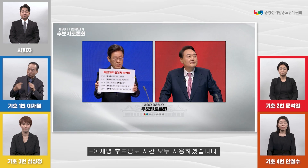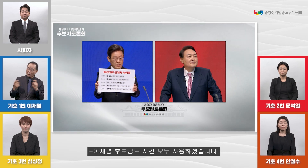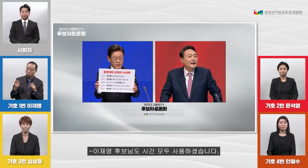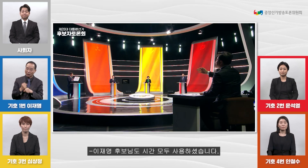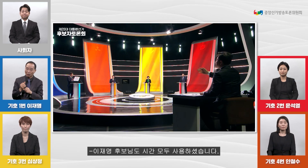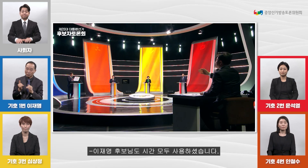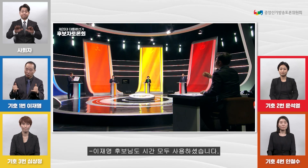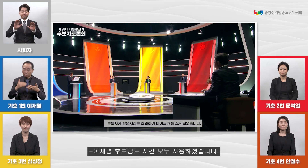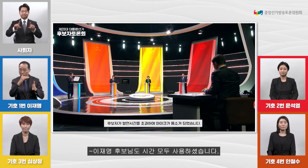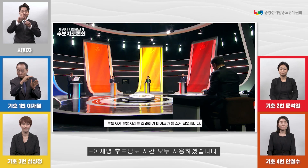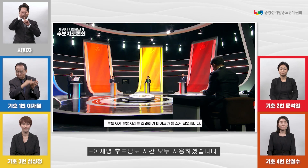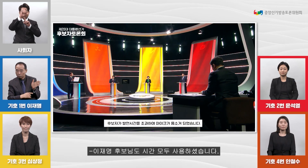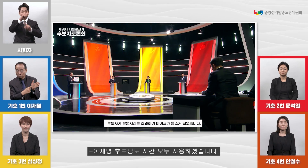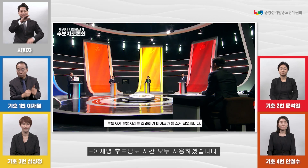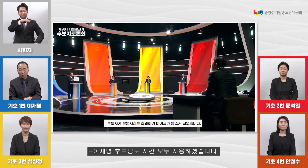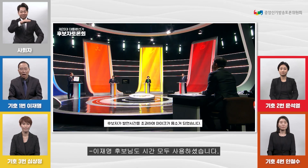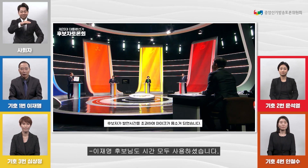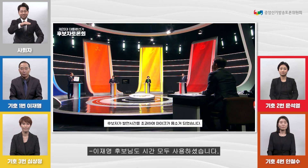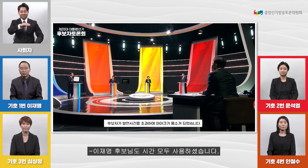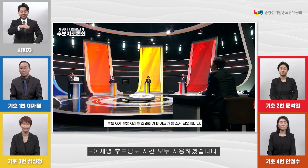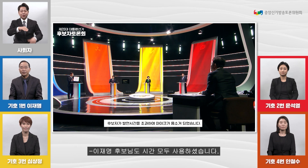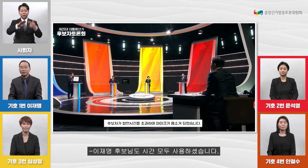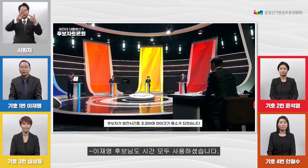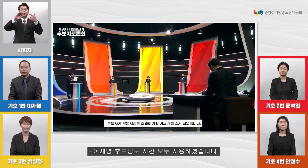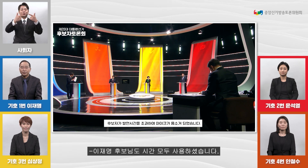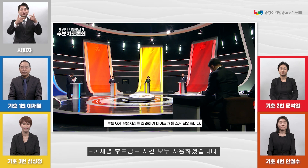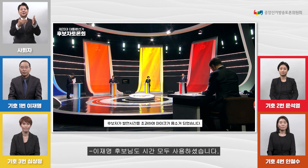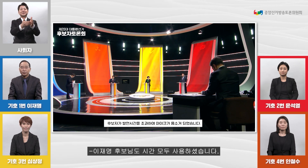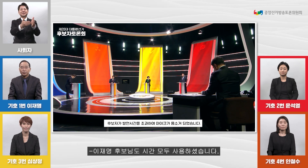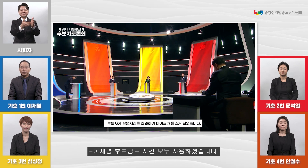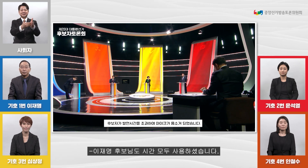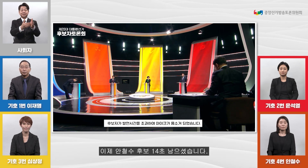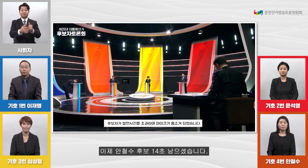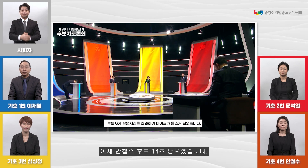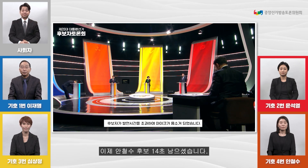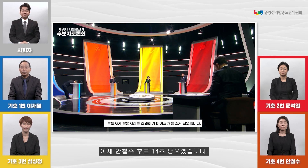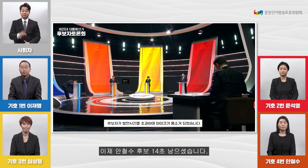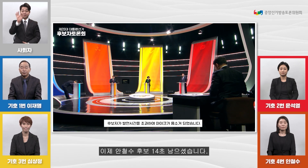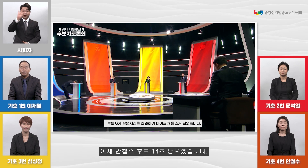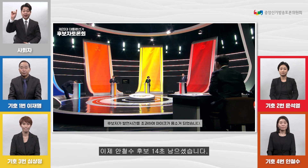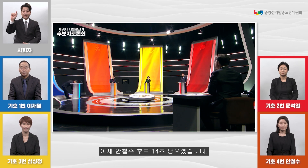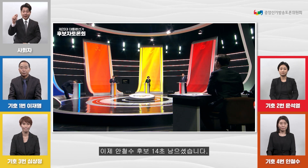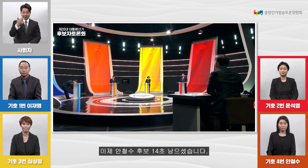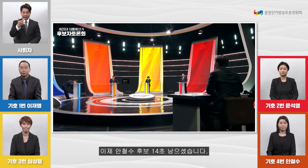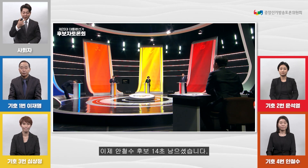자, 이재명 후보님도 시간 모두 사용하셨습니다.